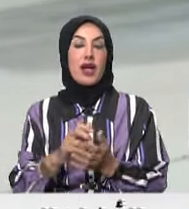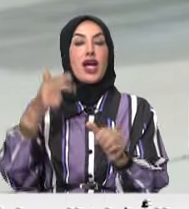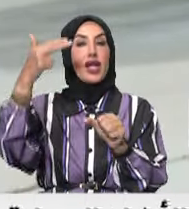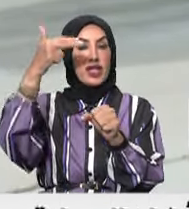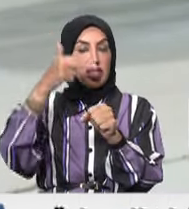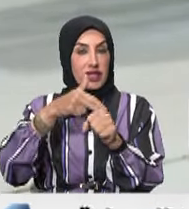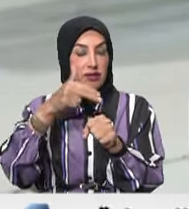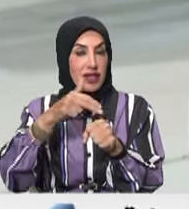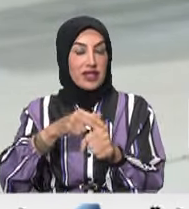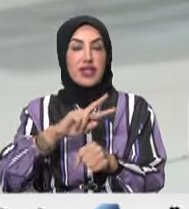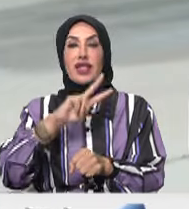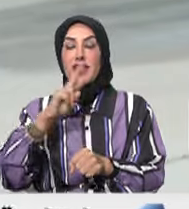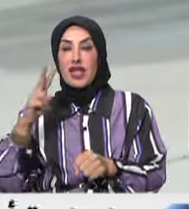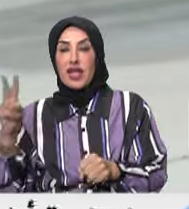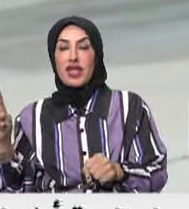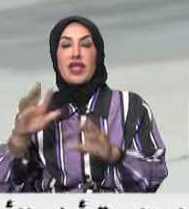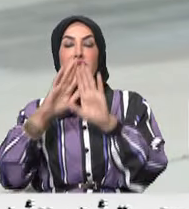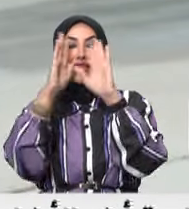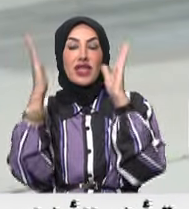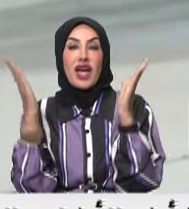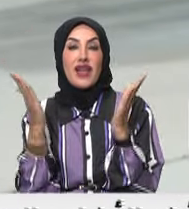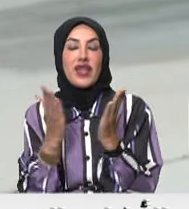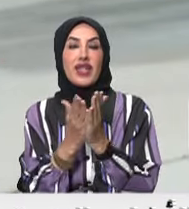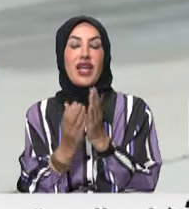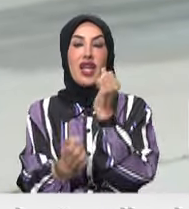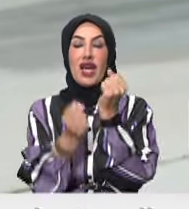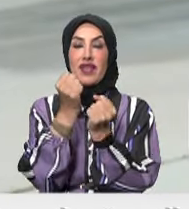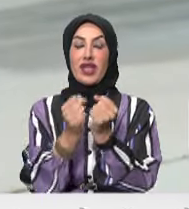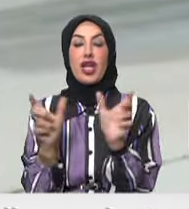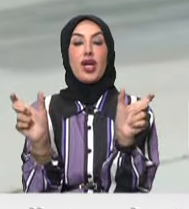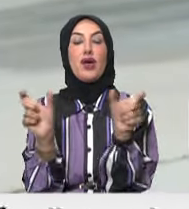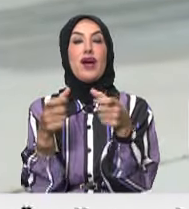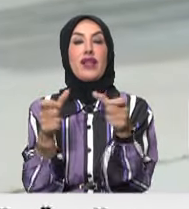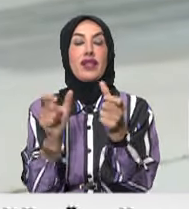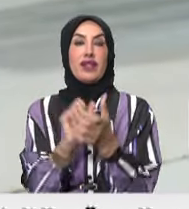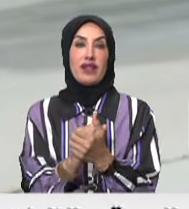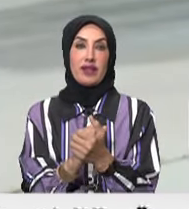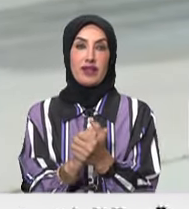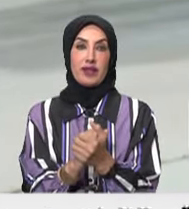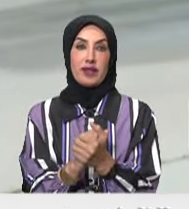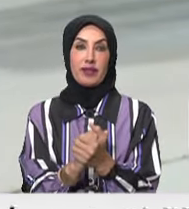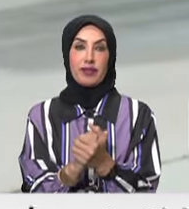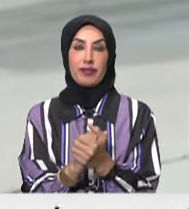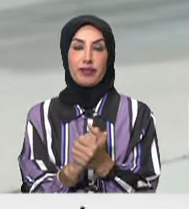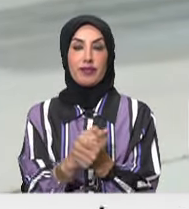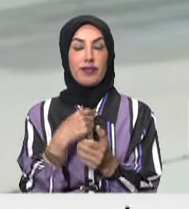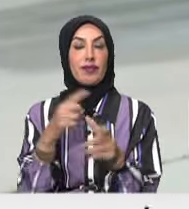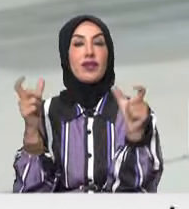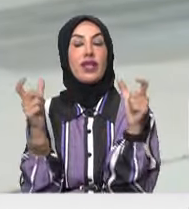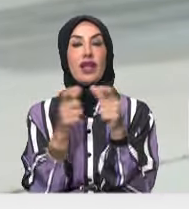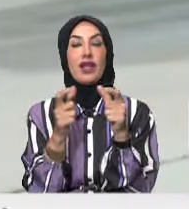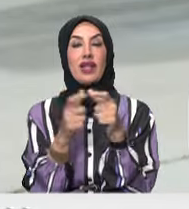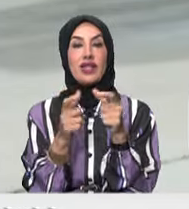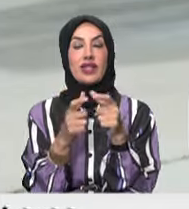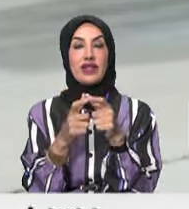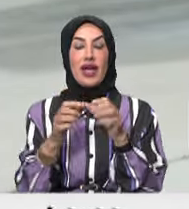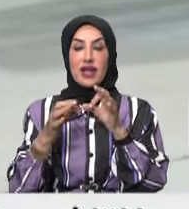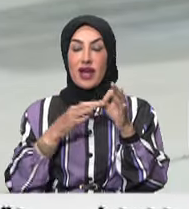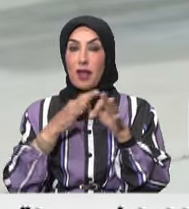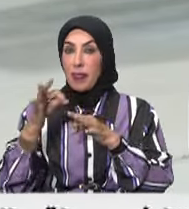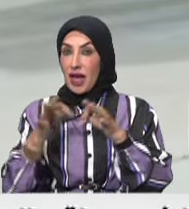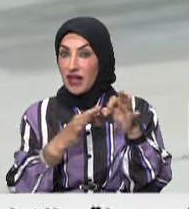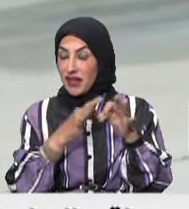الديزل الحوض الجاف الاجهزه الملاحيه وايضا صيانه القاعده الاداره الفنيه حريصه